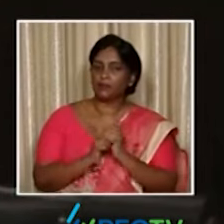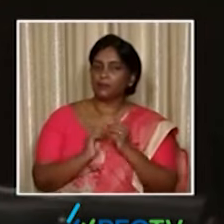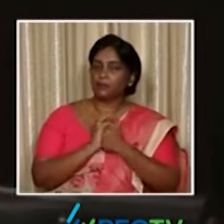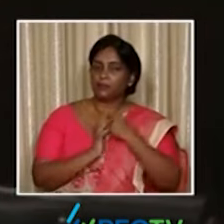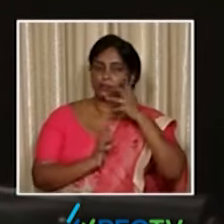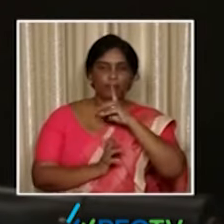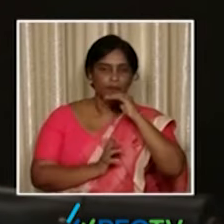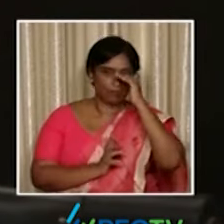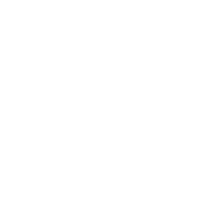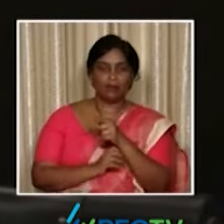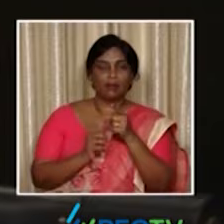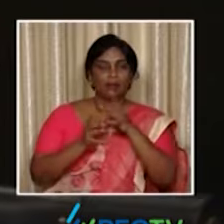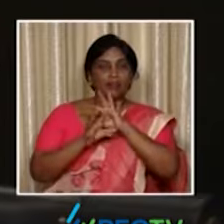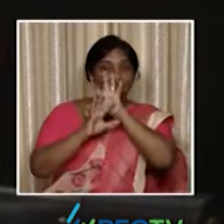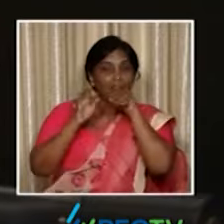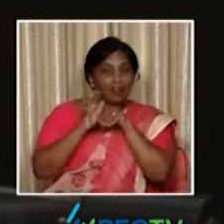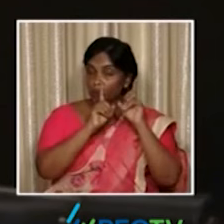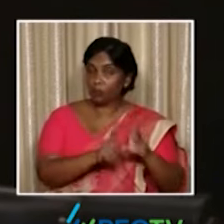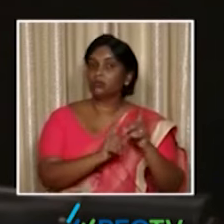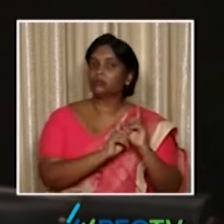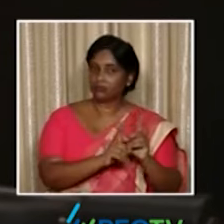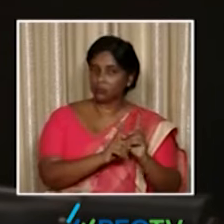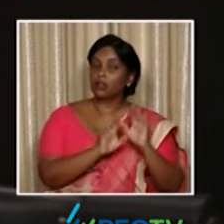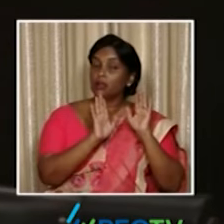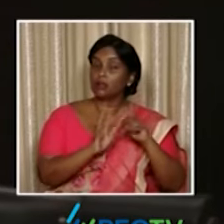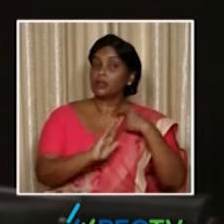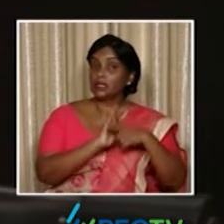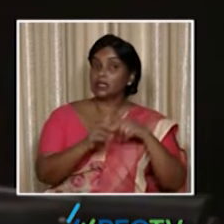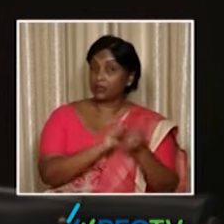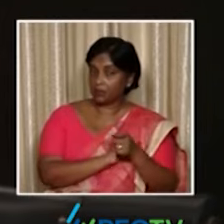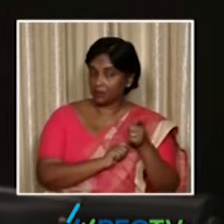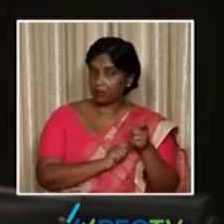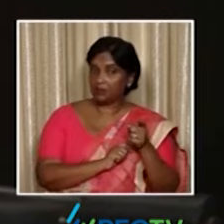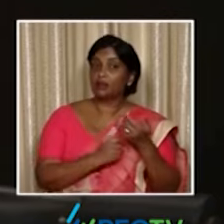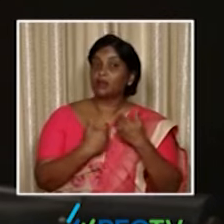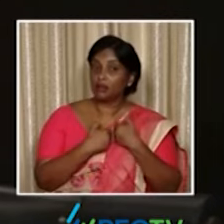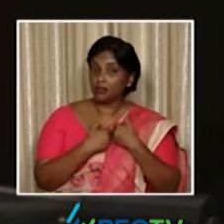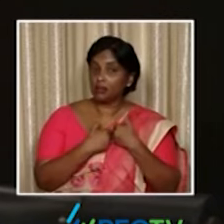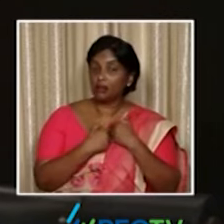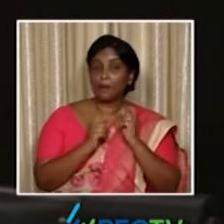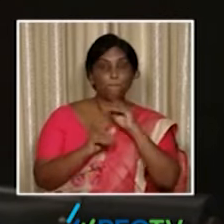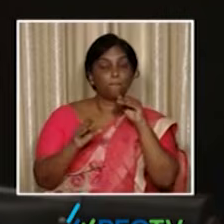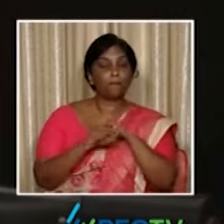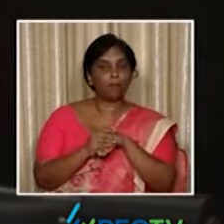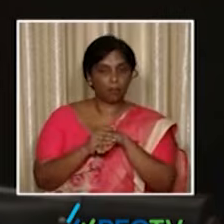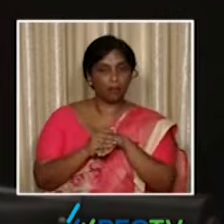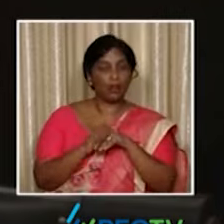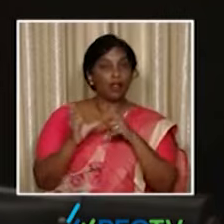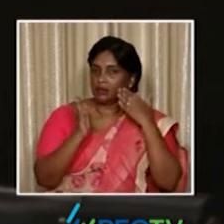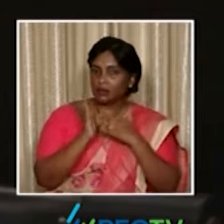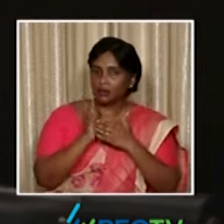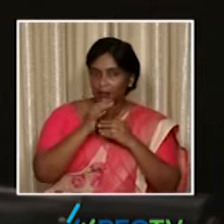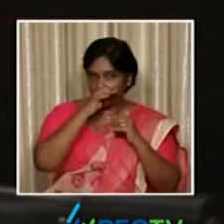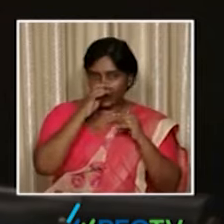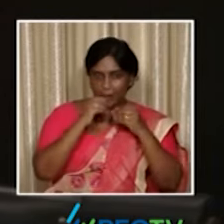නියෝජ්‍ය කතානායකතුමනි මෙතුමන්ලා මේ කොරහෙත් කිඹුලු දකිනවා. හැබැයි ශ්‍රී ලංකා ක්‍රිකට් එකට අපි පාර්ලිමේන්තුවේ ඇතුළෙන් පනත සම්මත